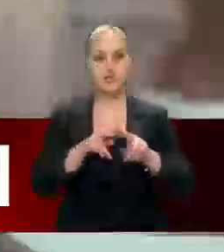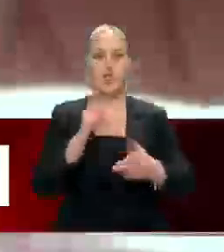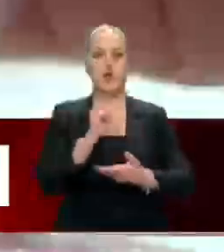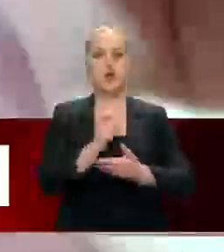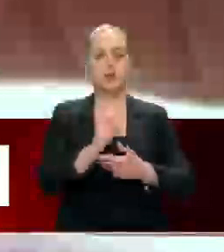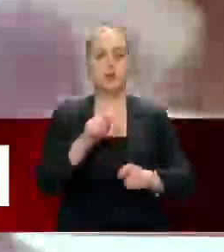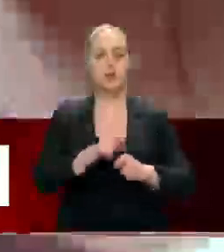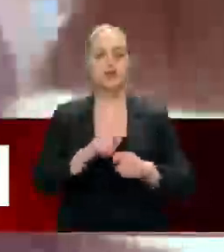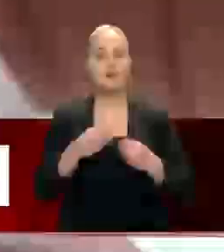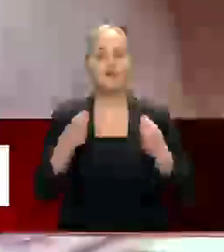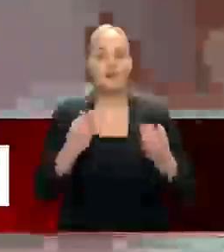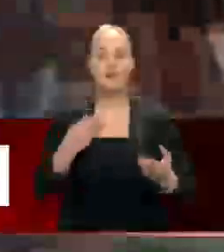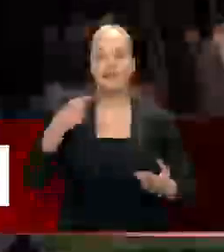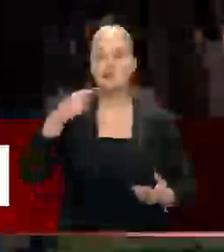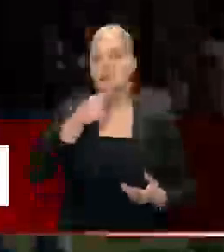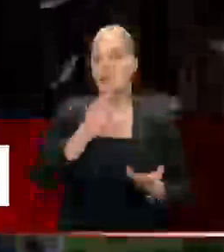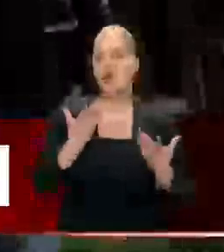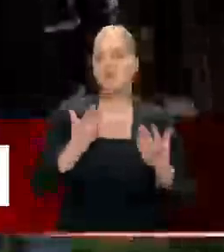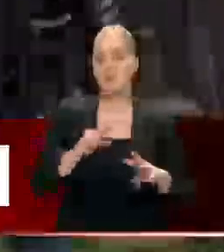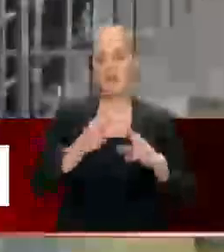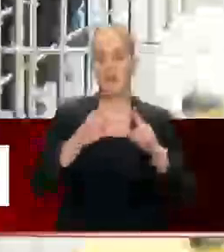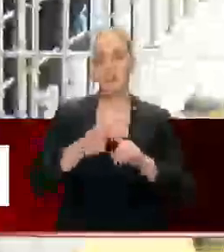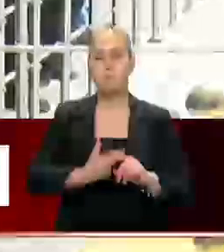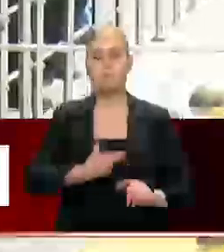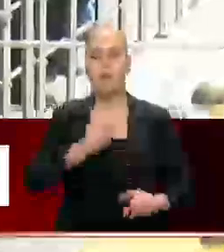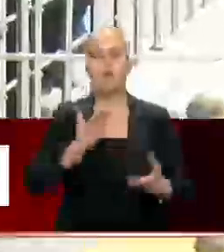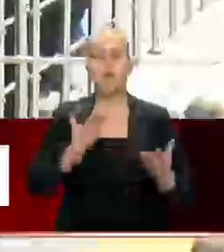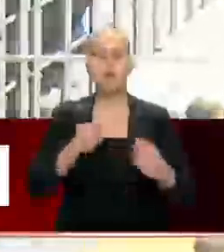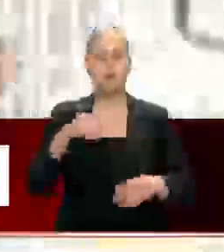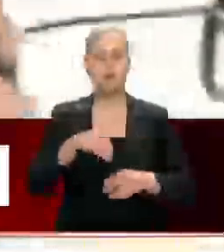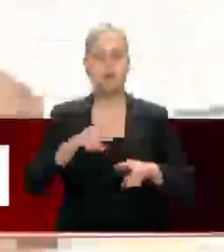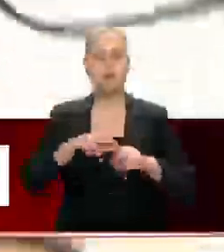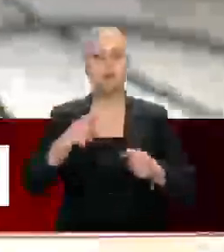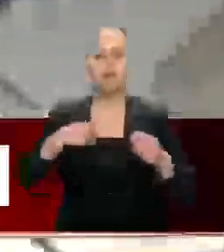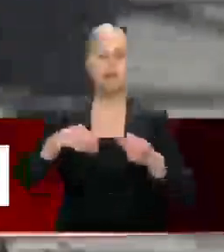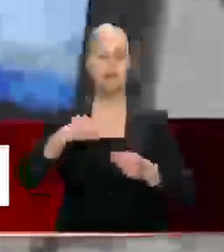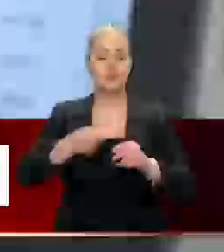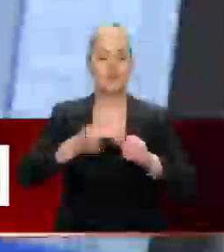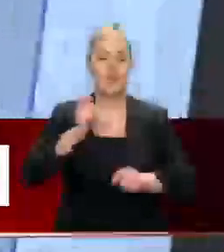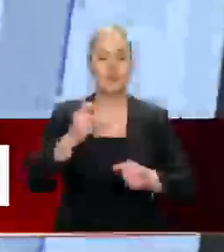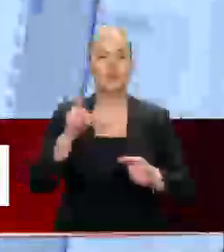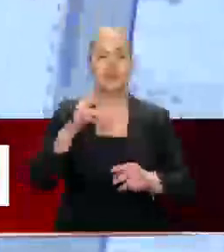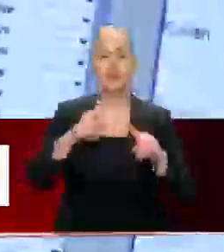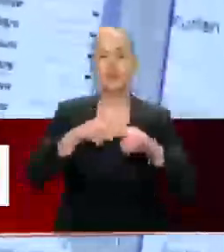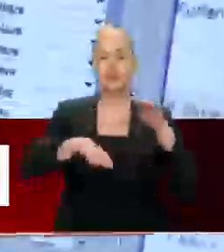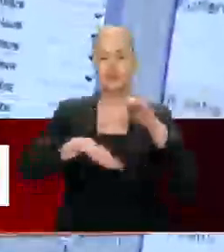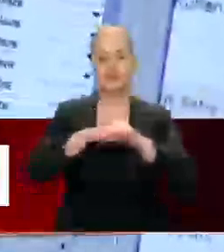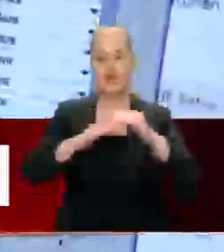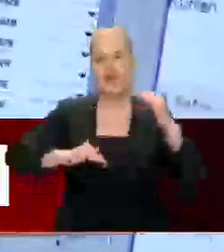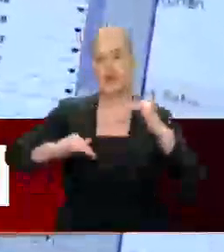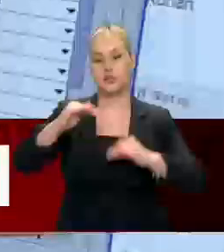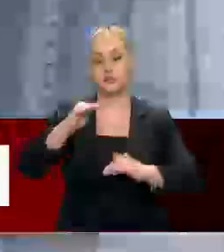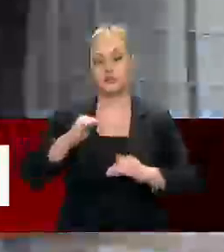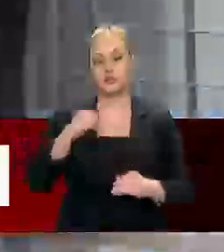işverenlerin zorlanmaması eyt'linin de mağdur olmaması açısından Kredi limitinin artırılması yoluna gidildi